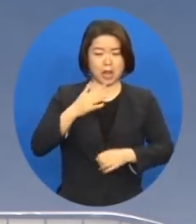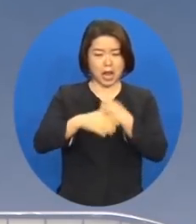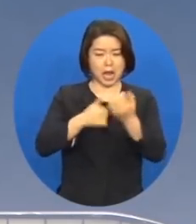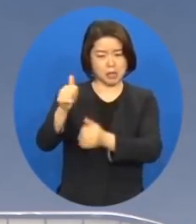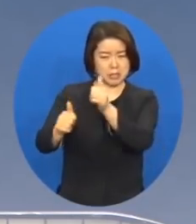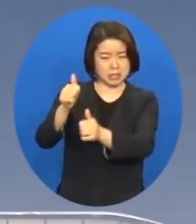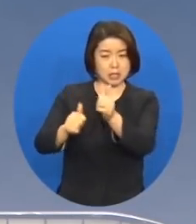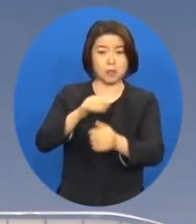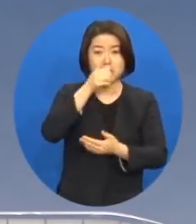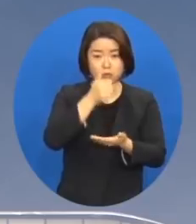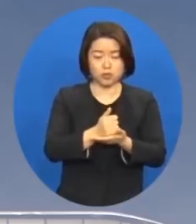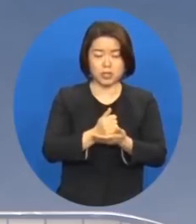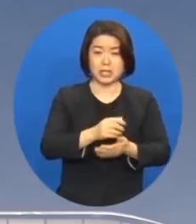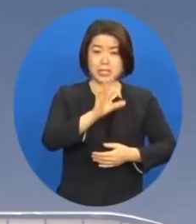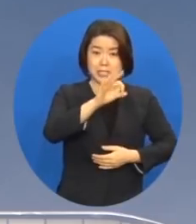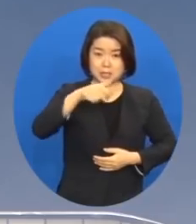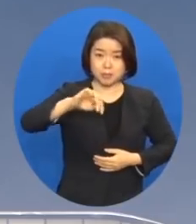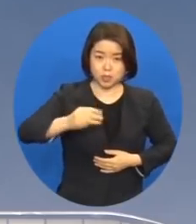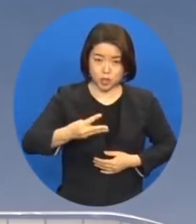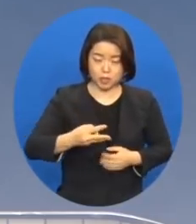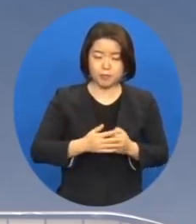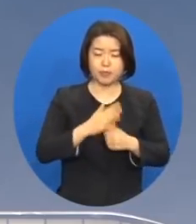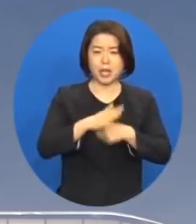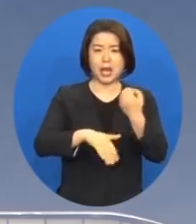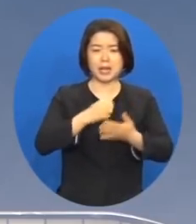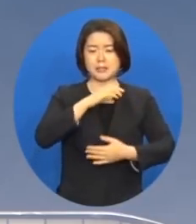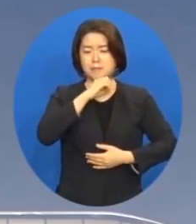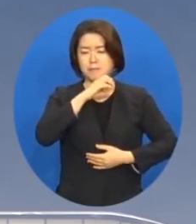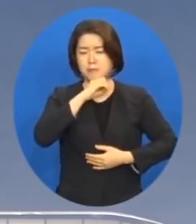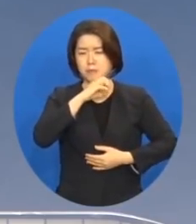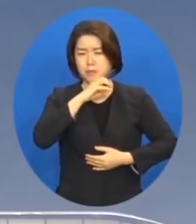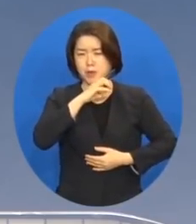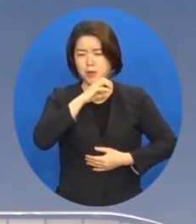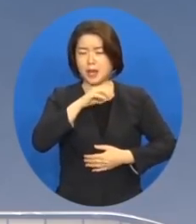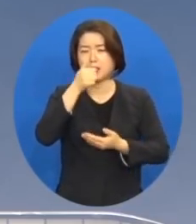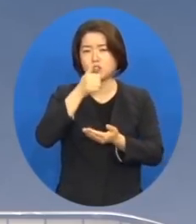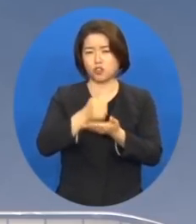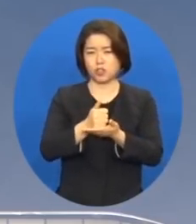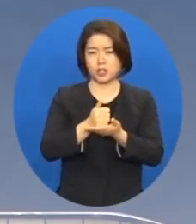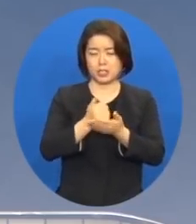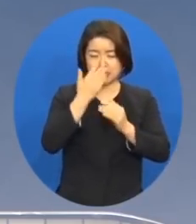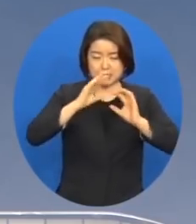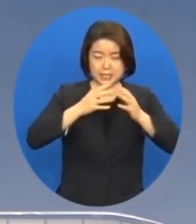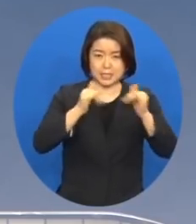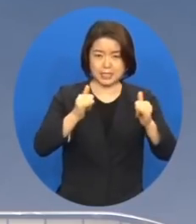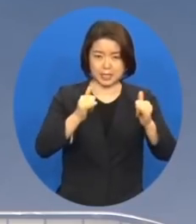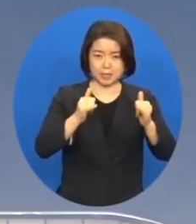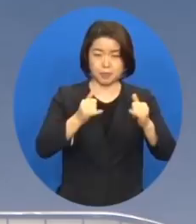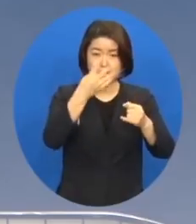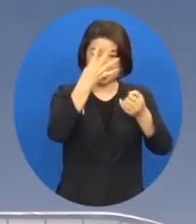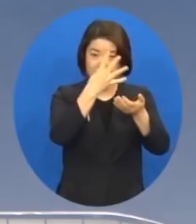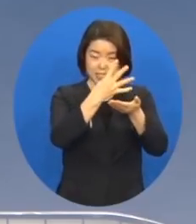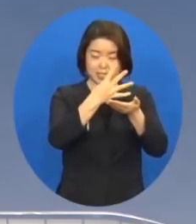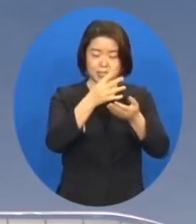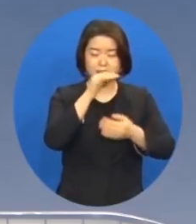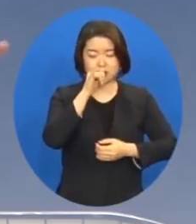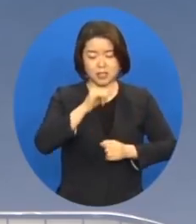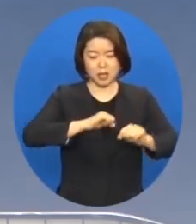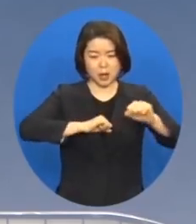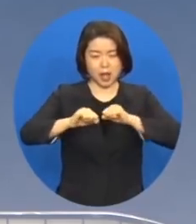죄, 10절에서는 하나님께 불평 원망하는 죄를 이스라엘 백성들이 광야에서 저지르고